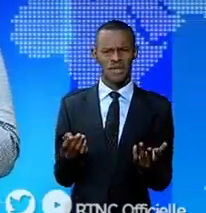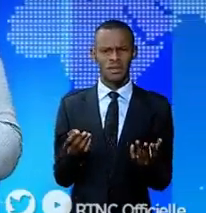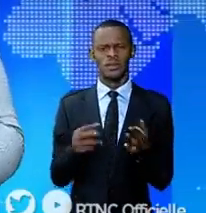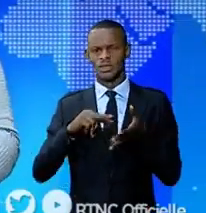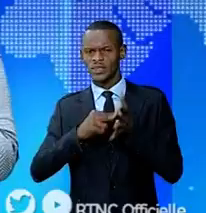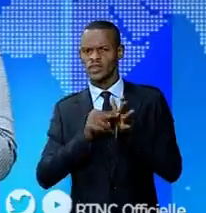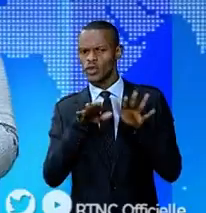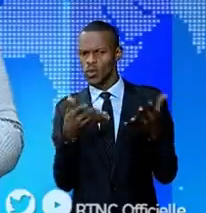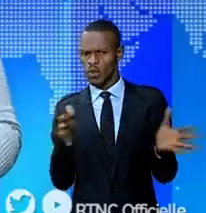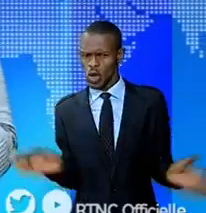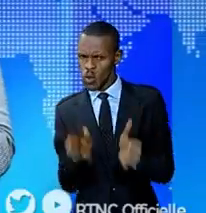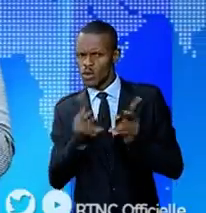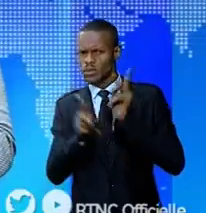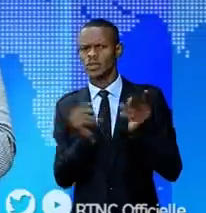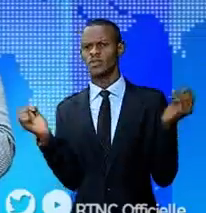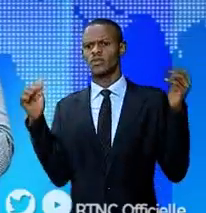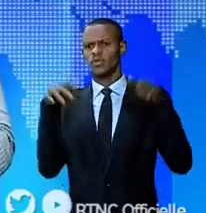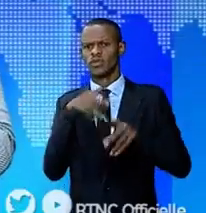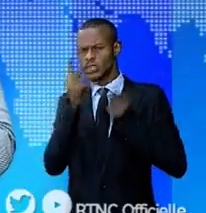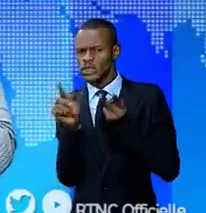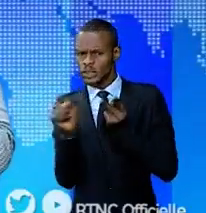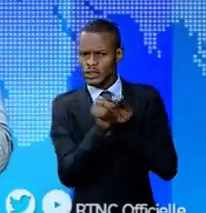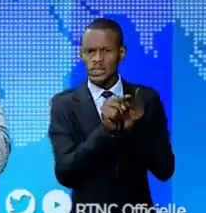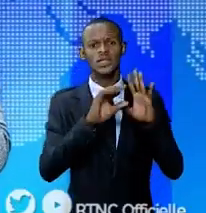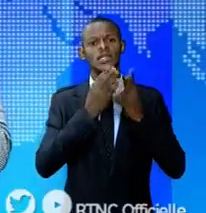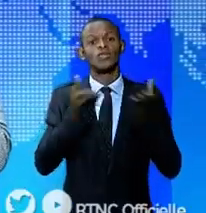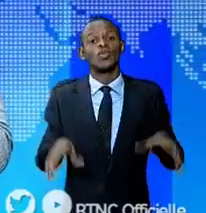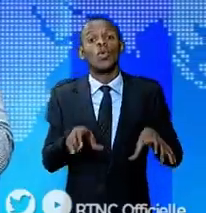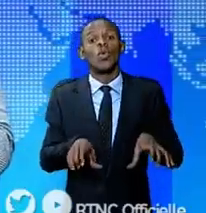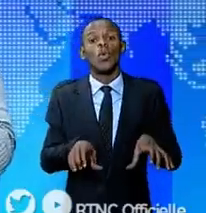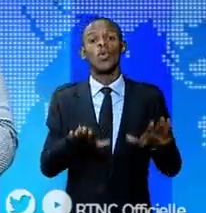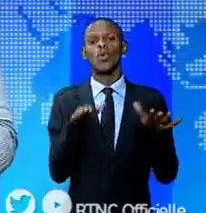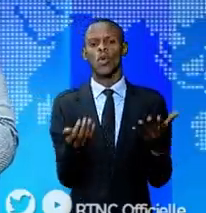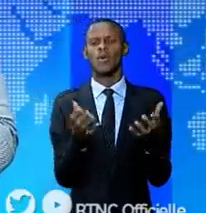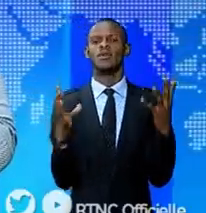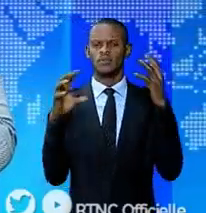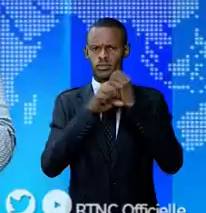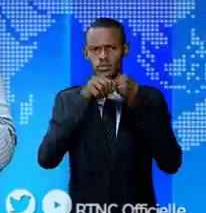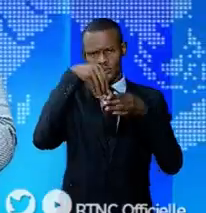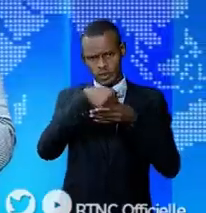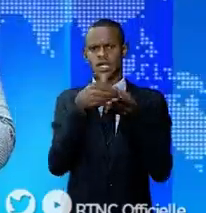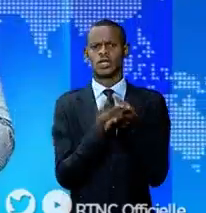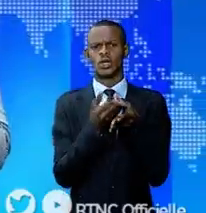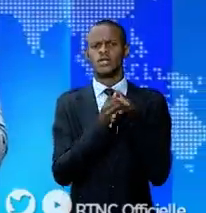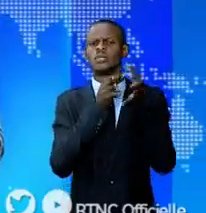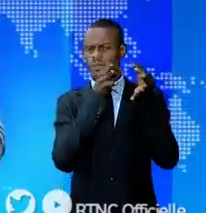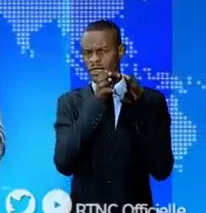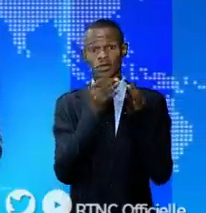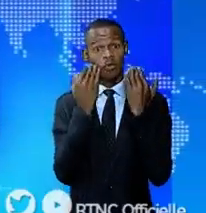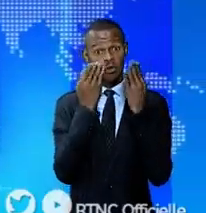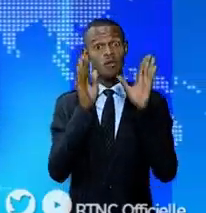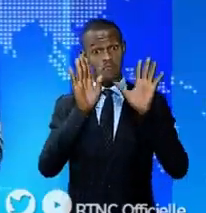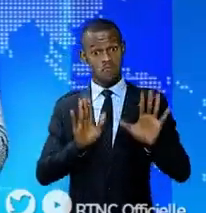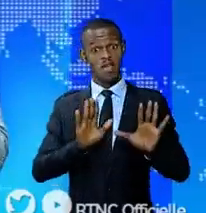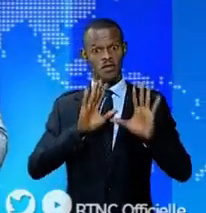touristes. Dans ce journal, nous allons faire l'état des lieux du tourisme congolais avec ses pesanteurs et nous allons vous présenter les merveilles qui regorgent la République